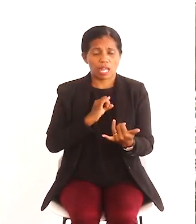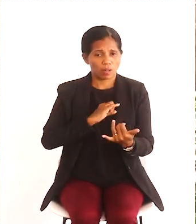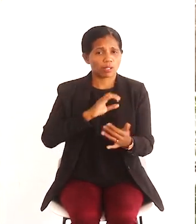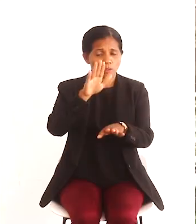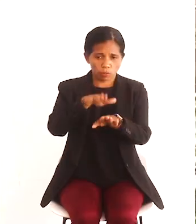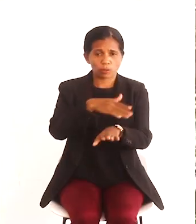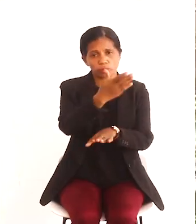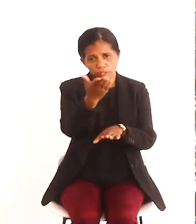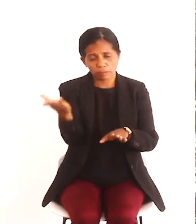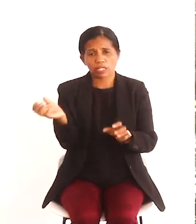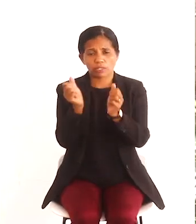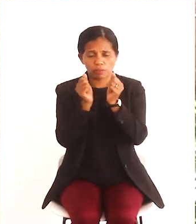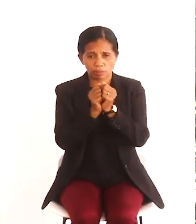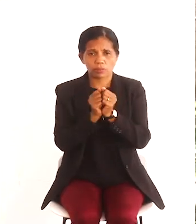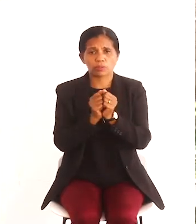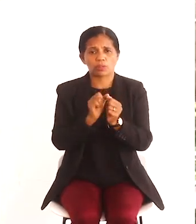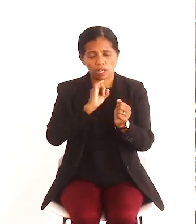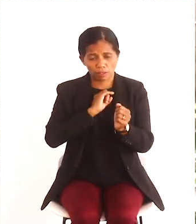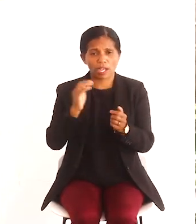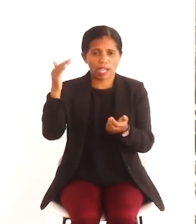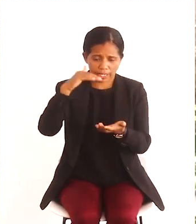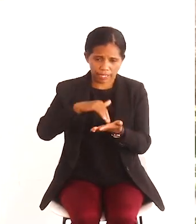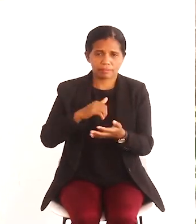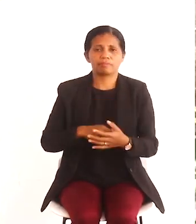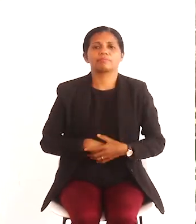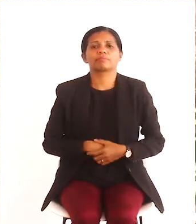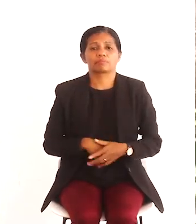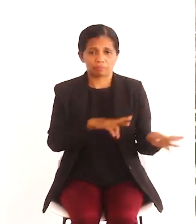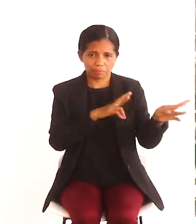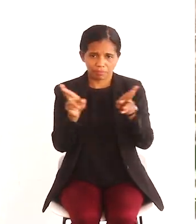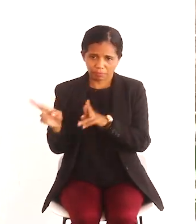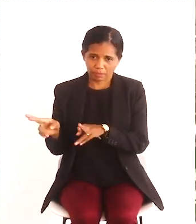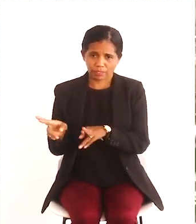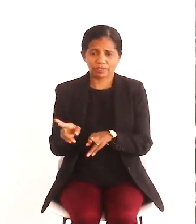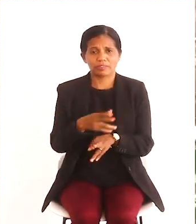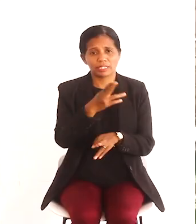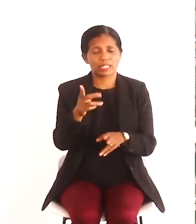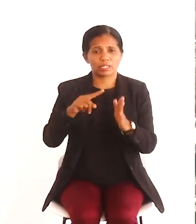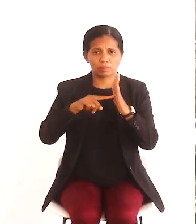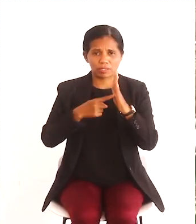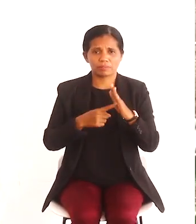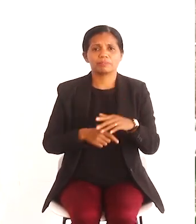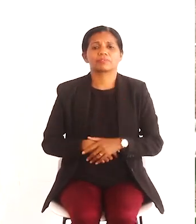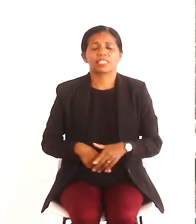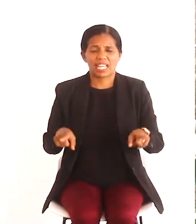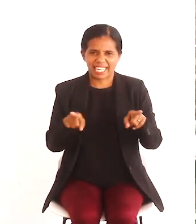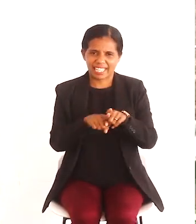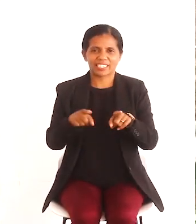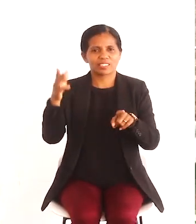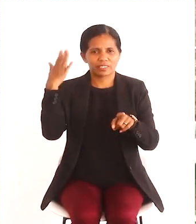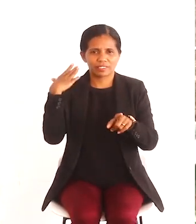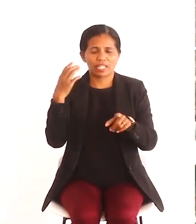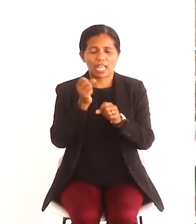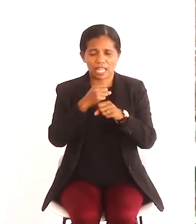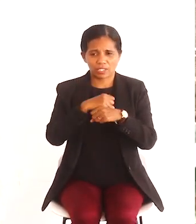halo ejercisiu hambutu ko hau badala idata. Oke, pronto alinsira pronto ita komesa. Hane sampai baing, halo